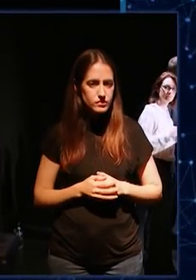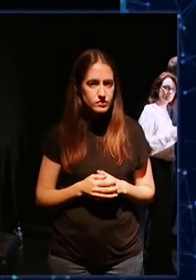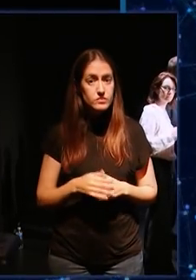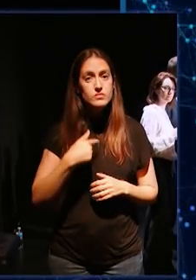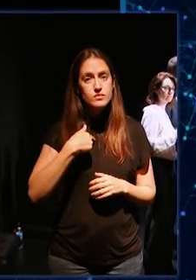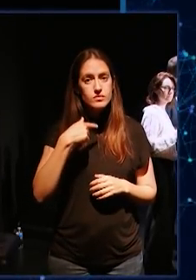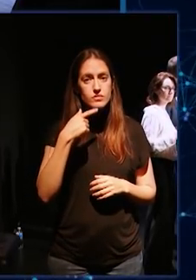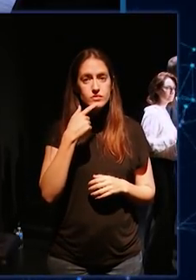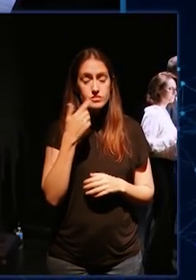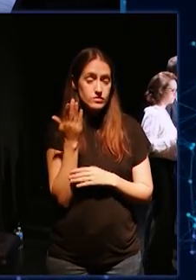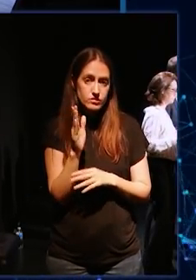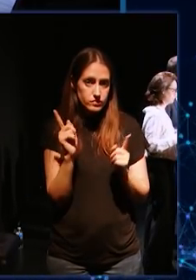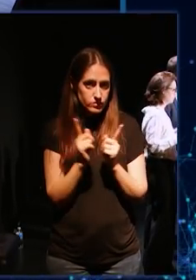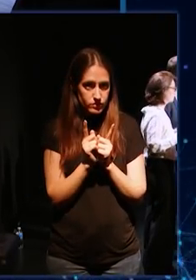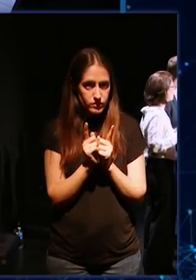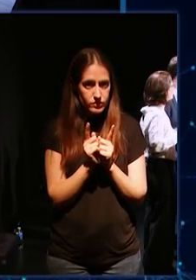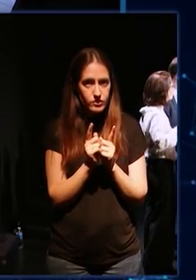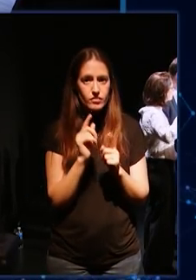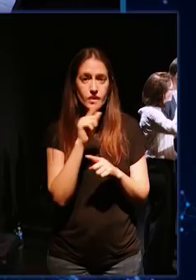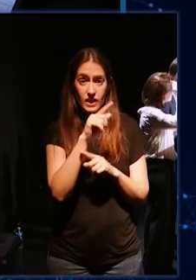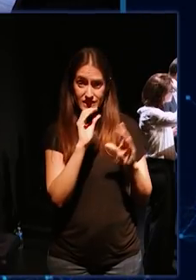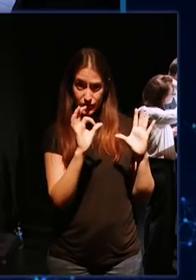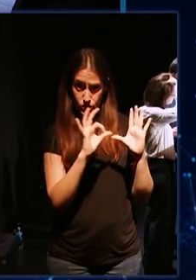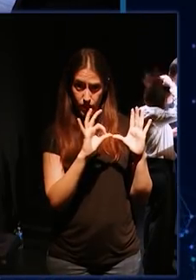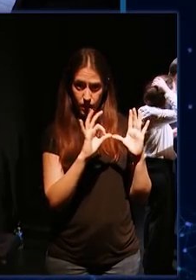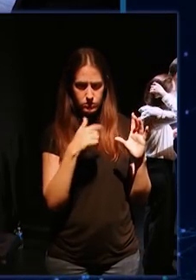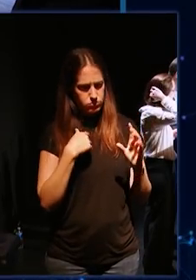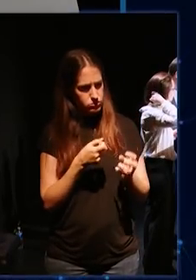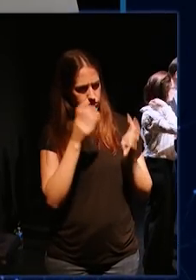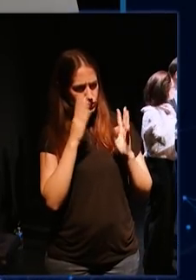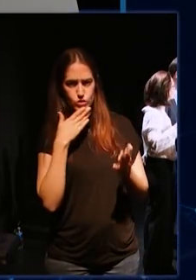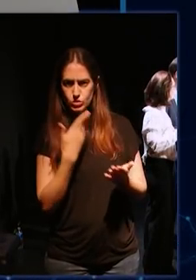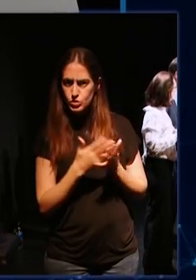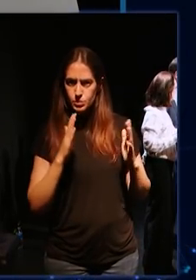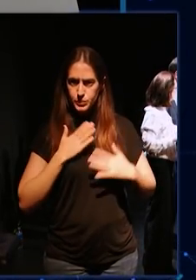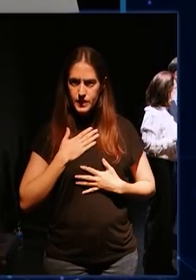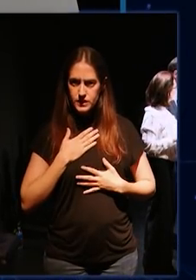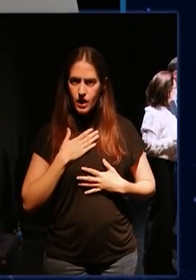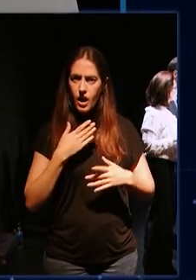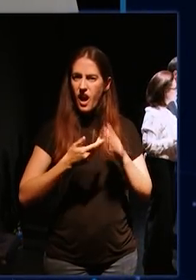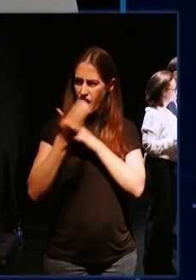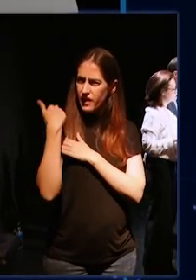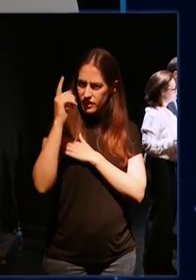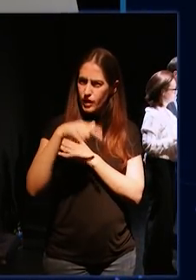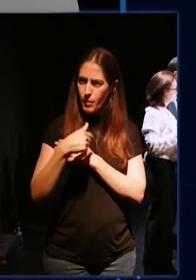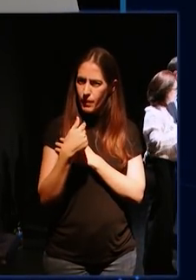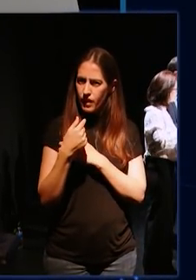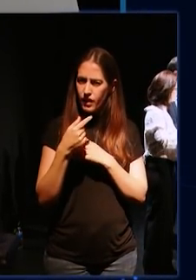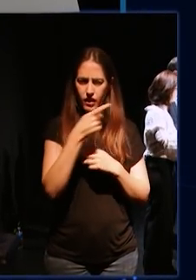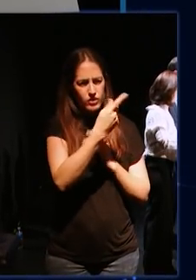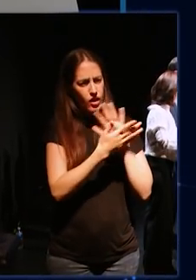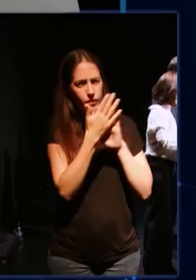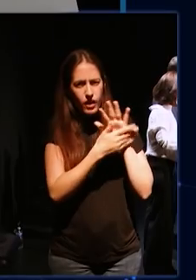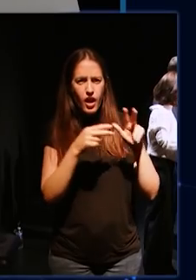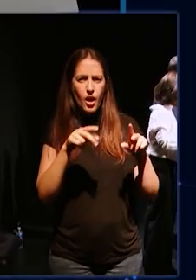Sí, jo només al senyor Enrique de Ciutadans, a mi em sorprèn molt que ara i ahir a la política de cafè parlés de justícia social quan en el seu espot